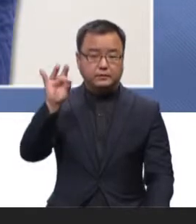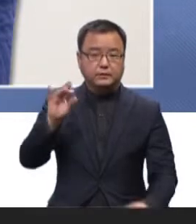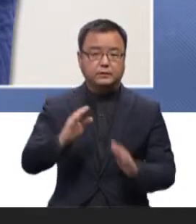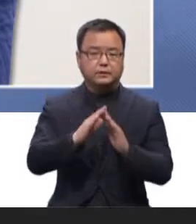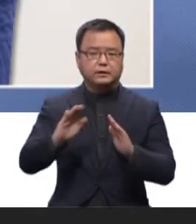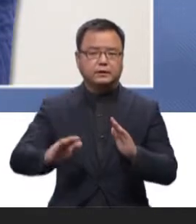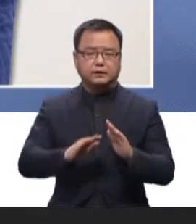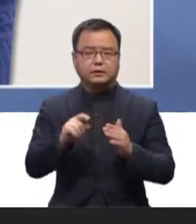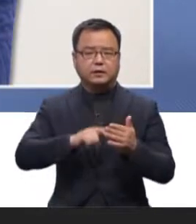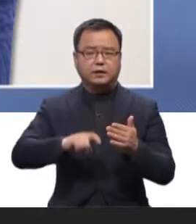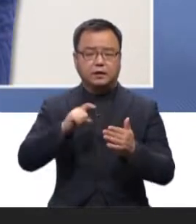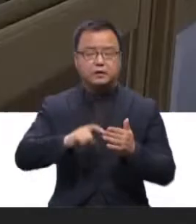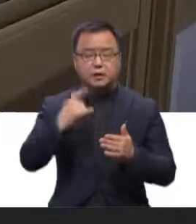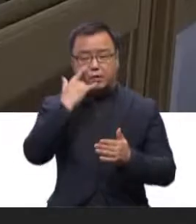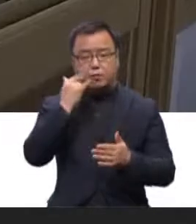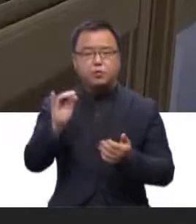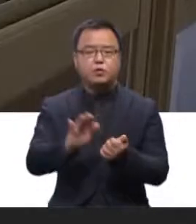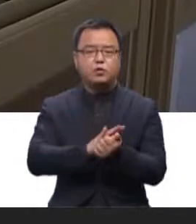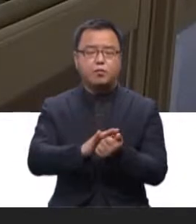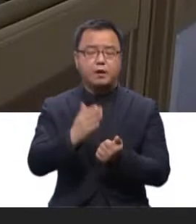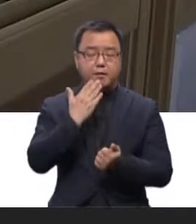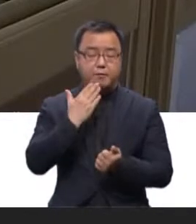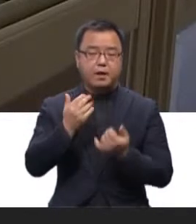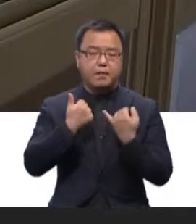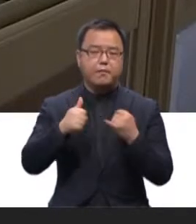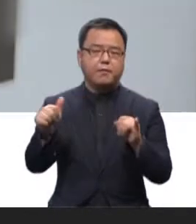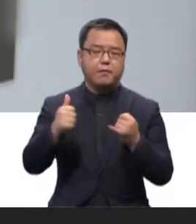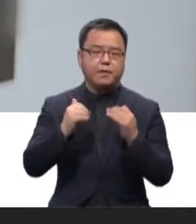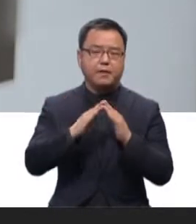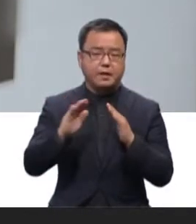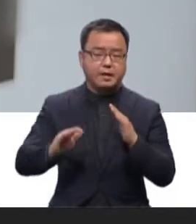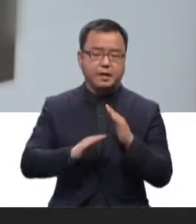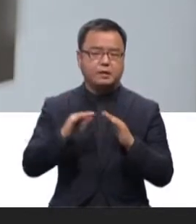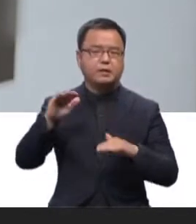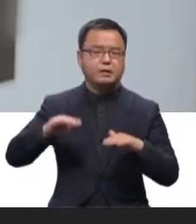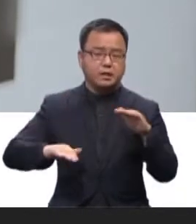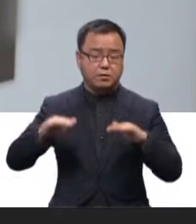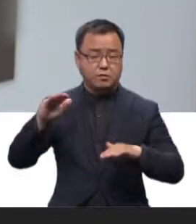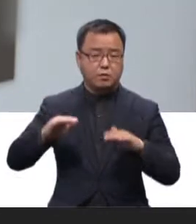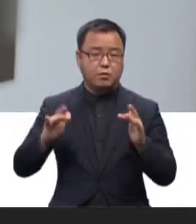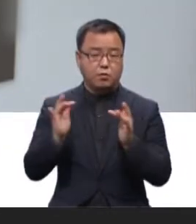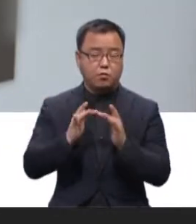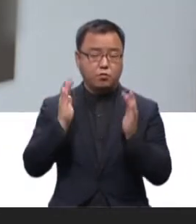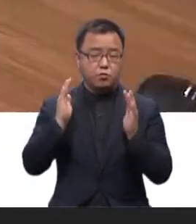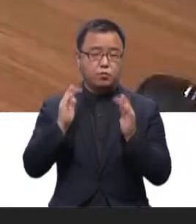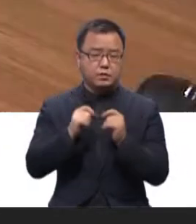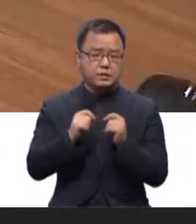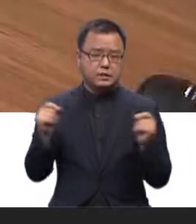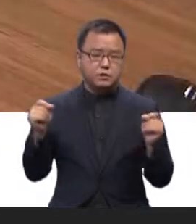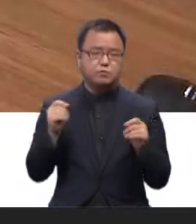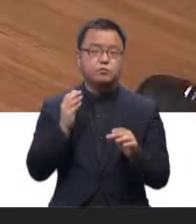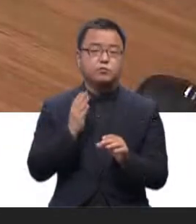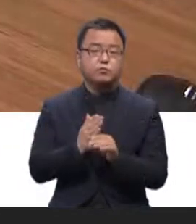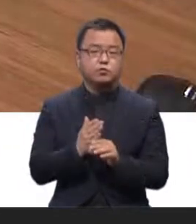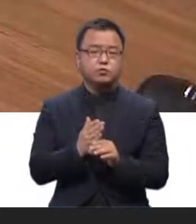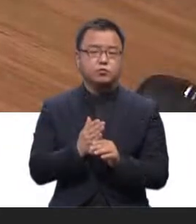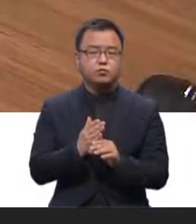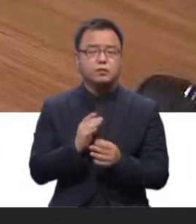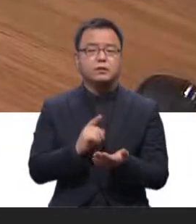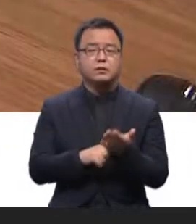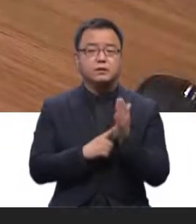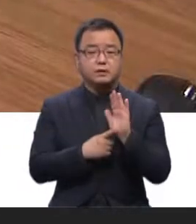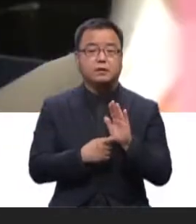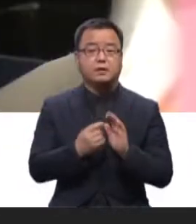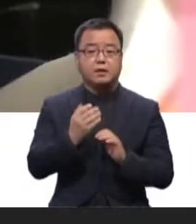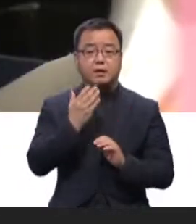부모의 돌봄이 가능한 가정과 맞벌이 가정 간의 격차가 원격 수업이 장기화되다 보니까 나타날 수밖에